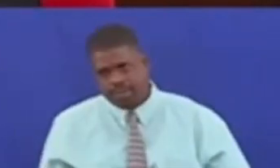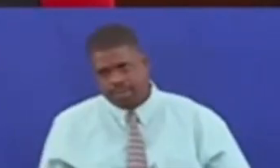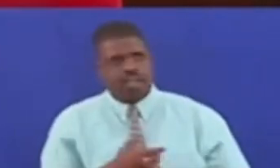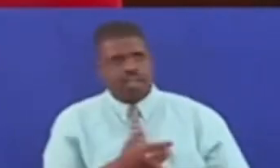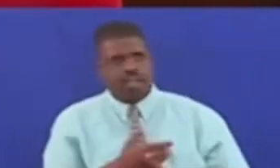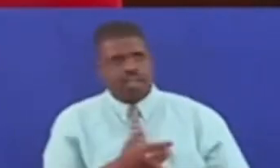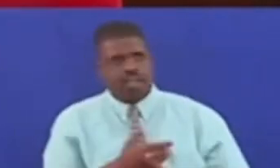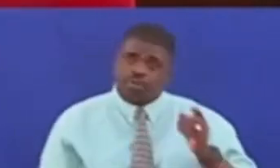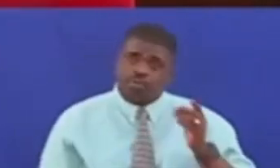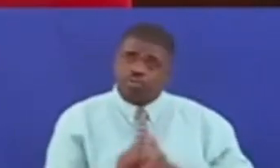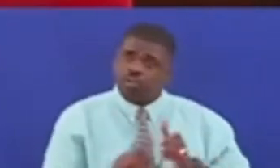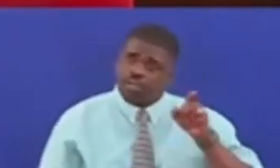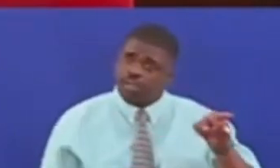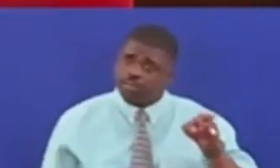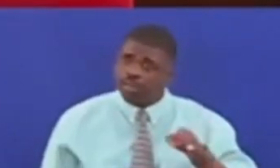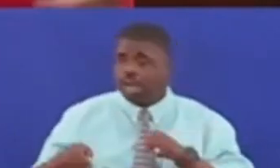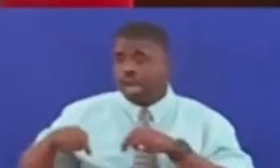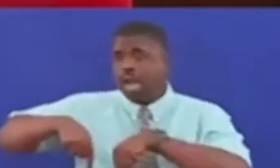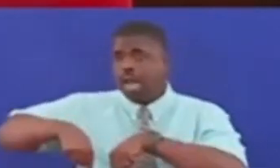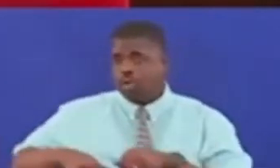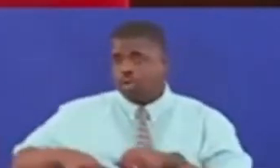hili lilotokea hapa leo.